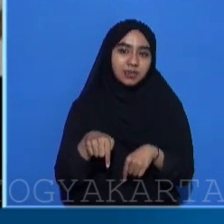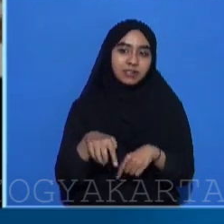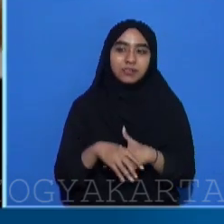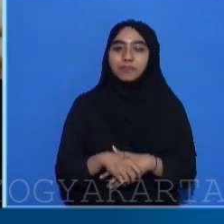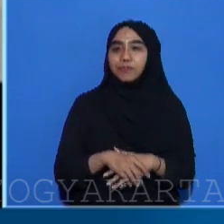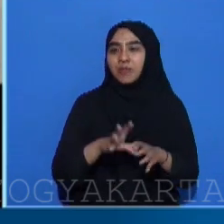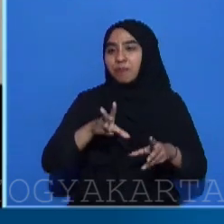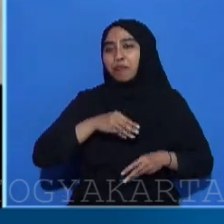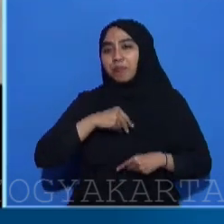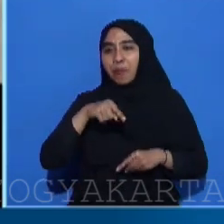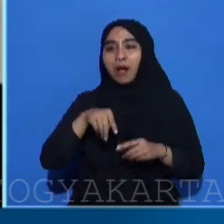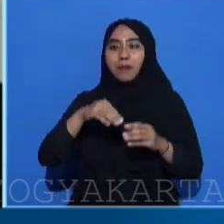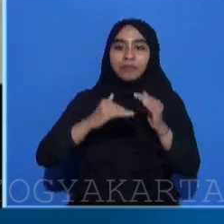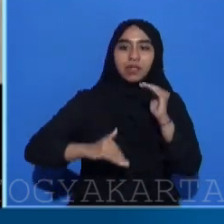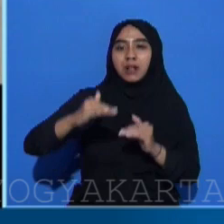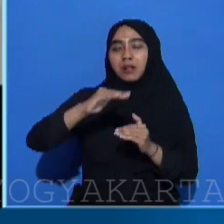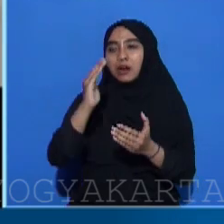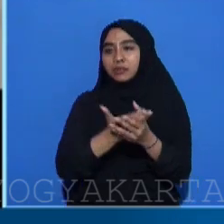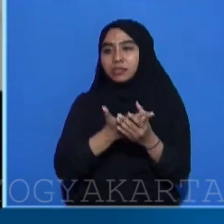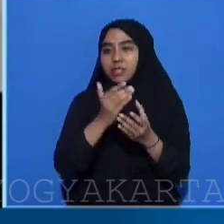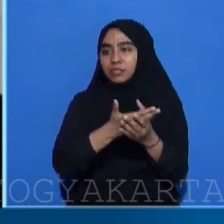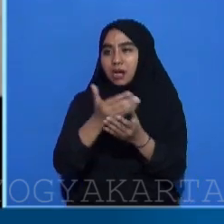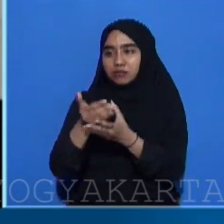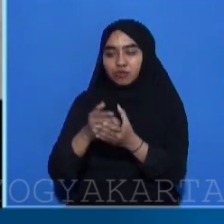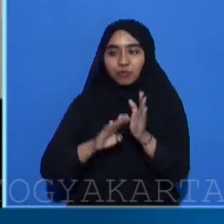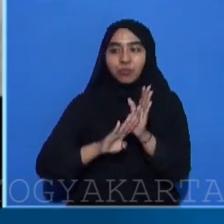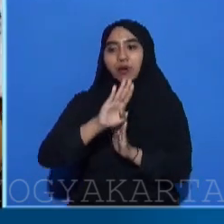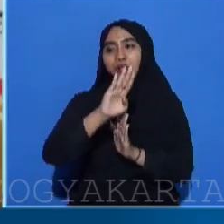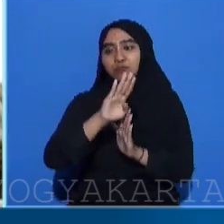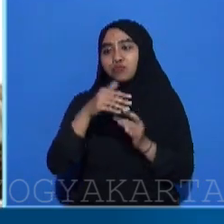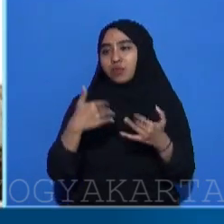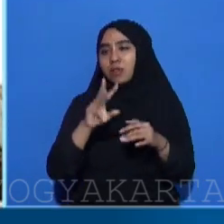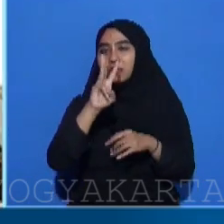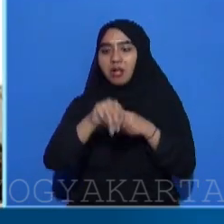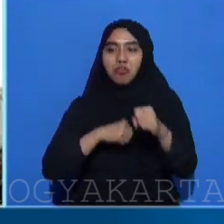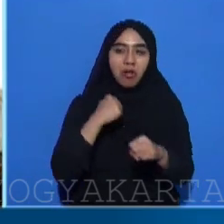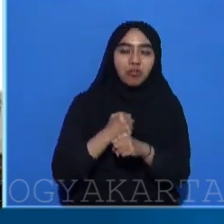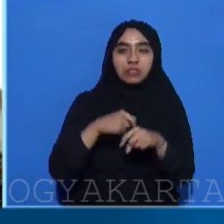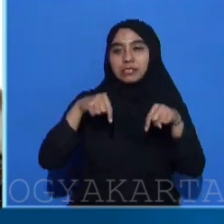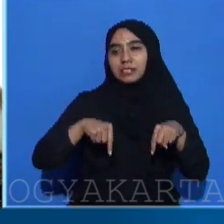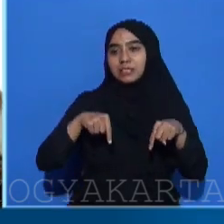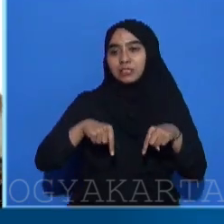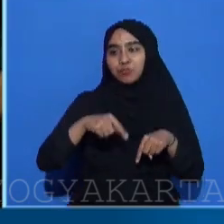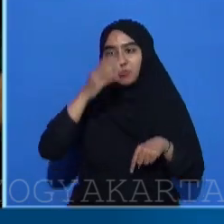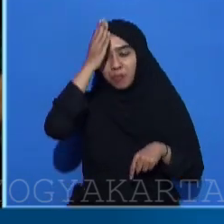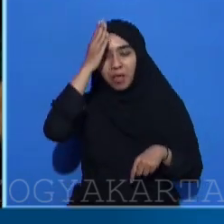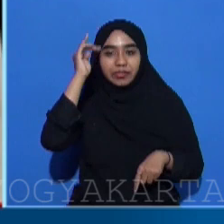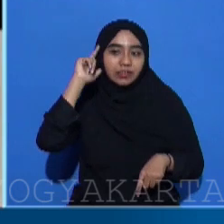meningkat namun realisasi anggaran tjs Sleman juga mengalami peningkatan pada 3 tahun terakhir sementara itu Bupati